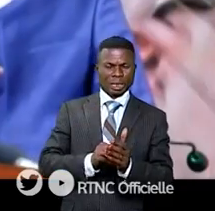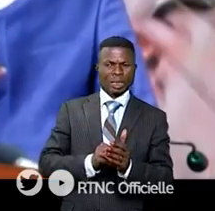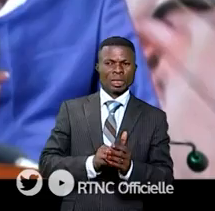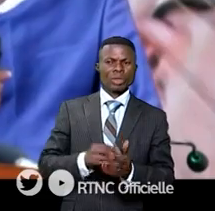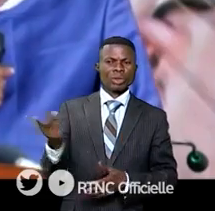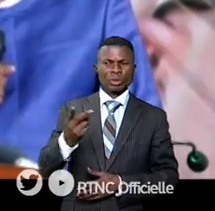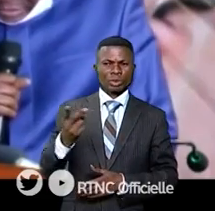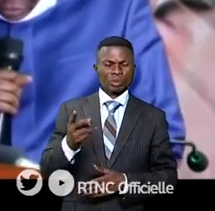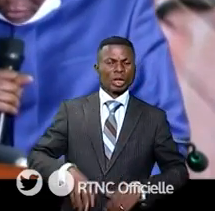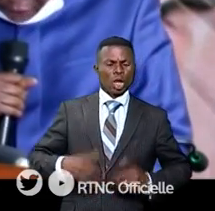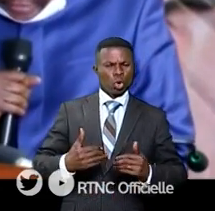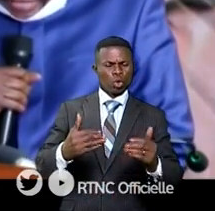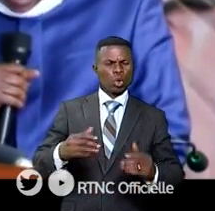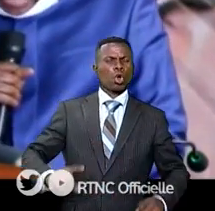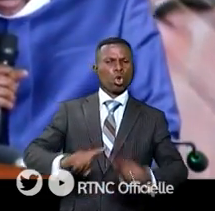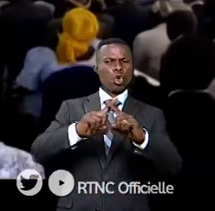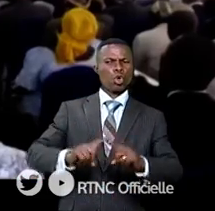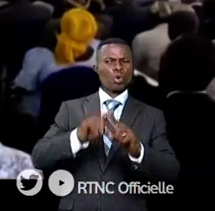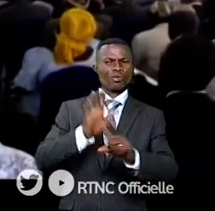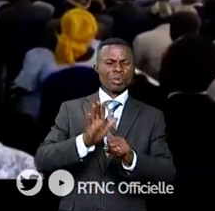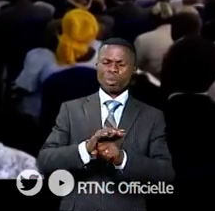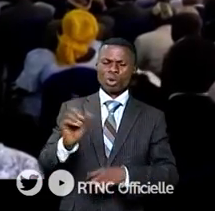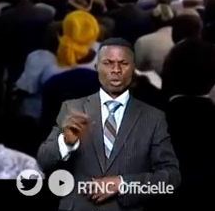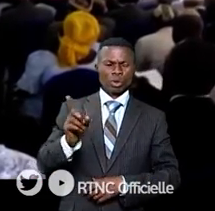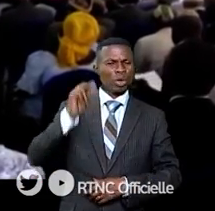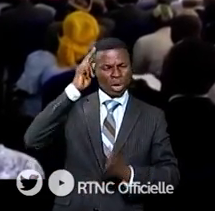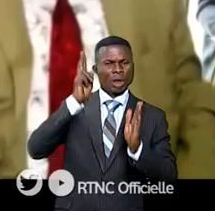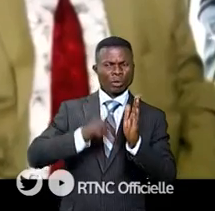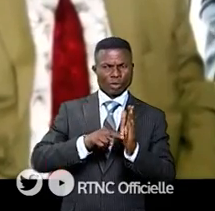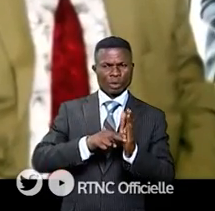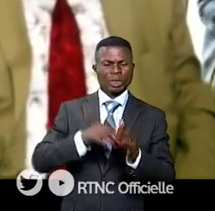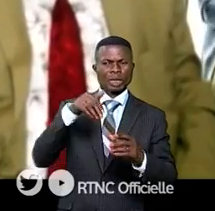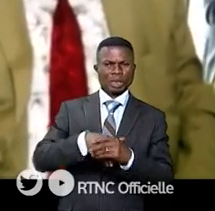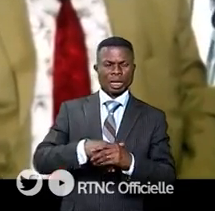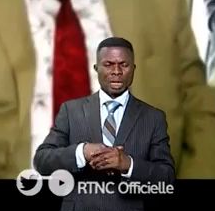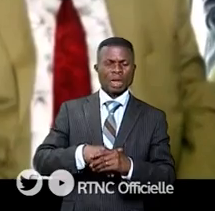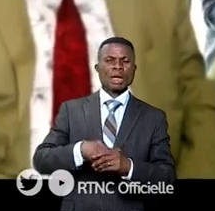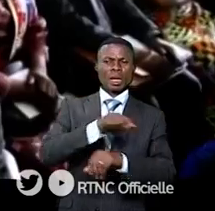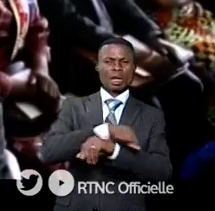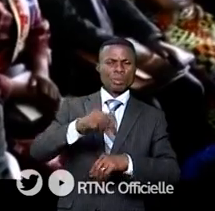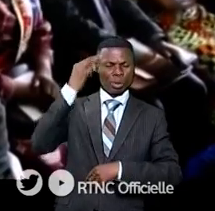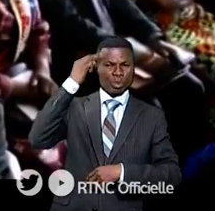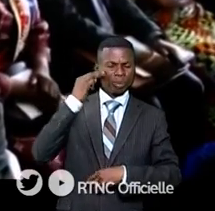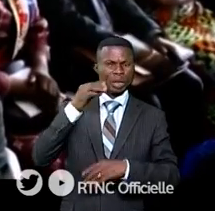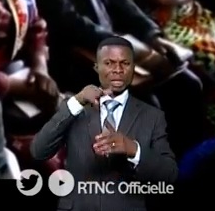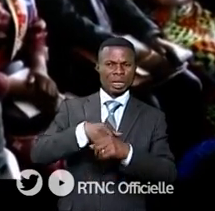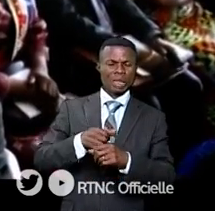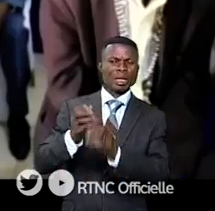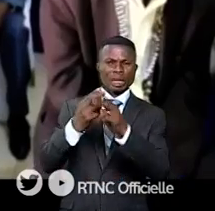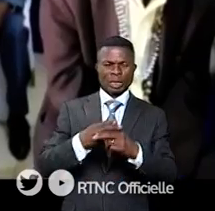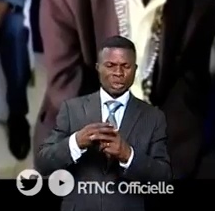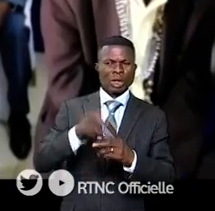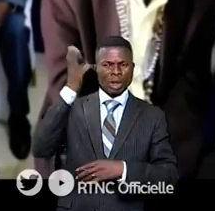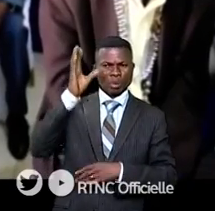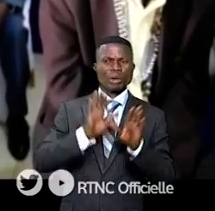particulier vivent des conflits de limites. Le gouvernement de la République, à travers le ministère de l'Intérieur, Sécurité et Affaires coutumières,